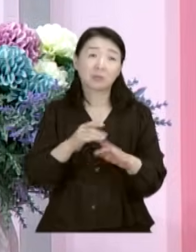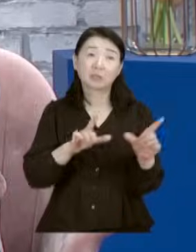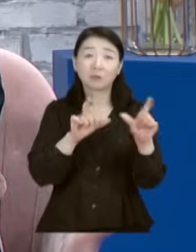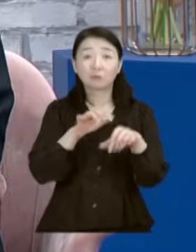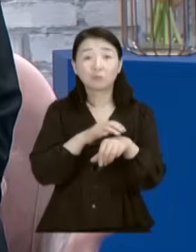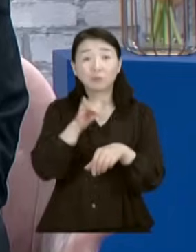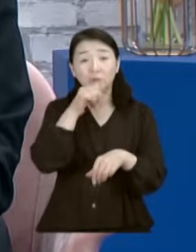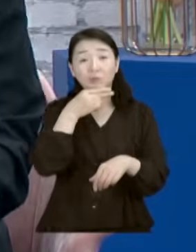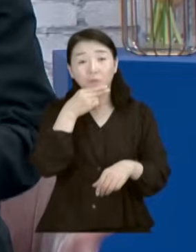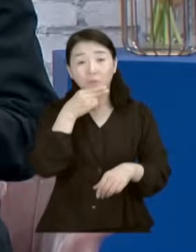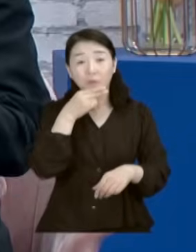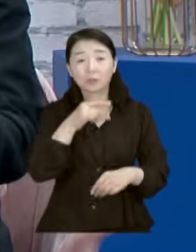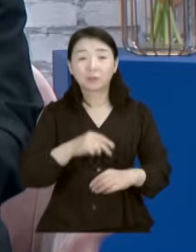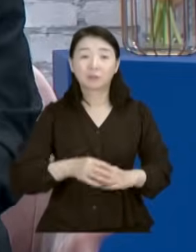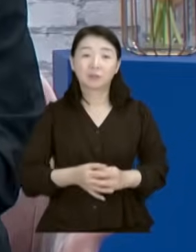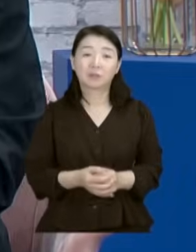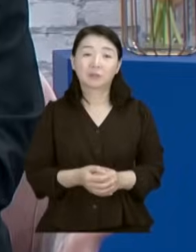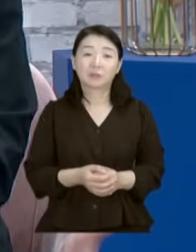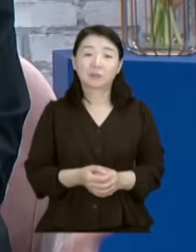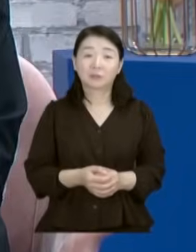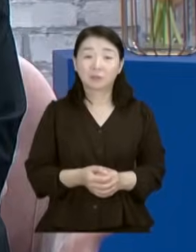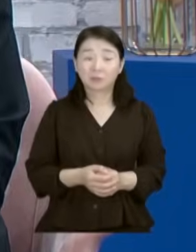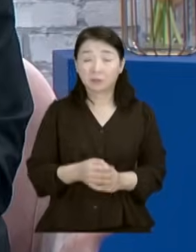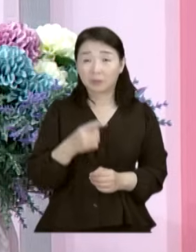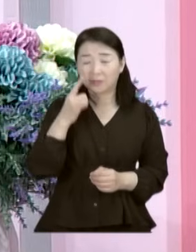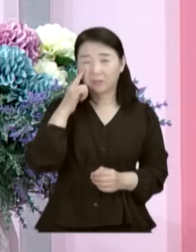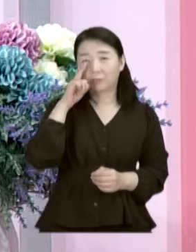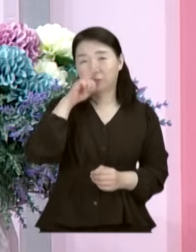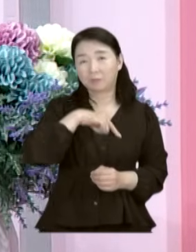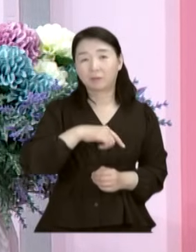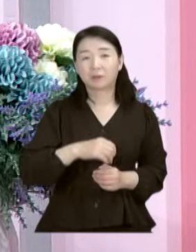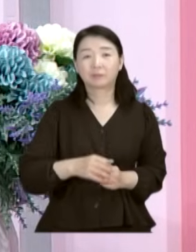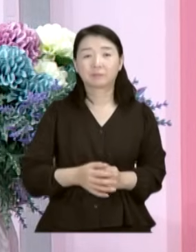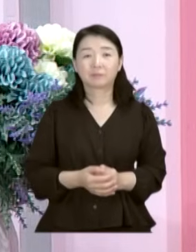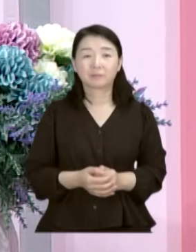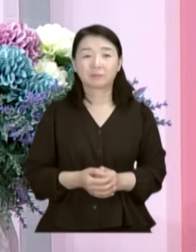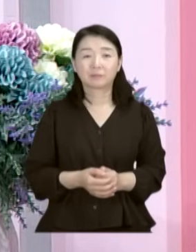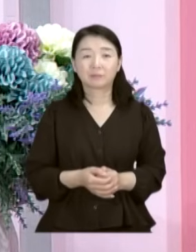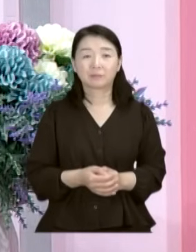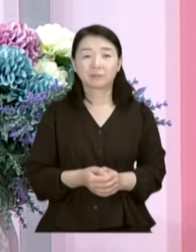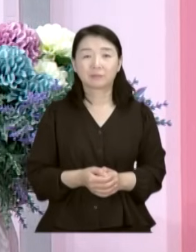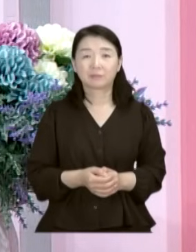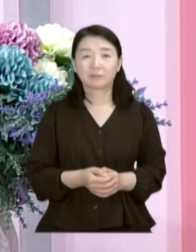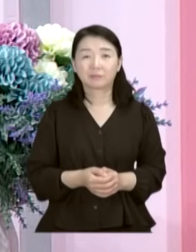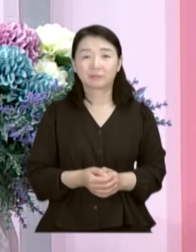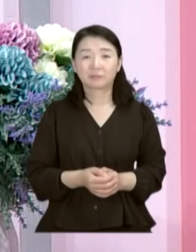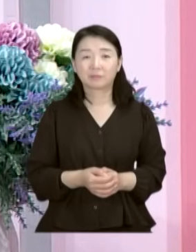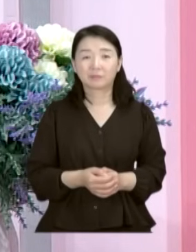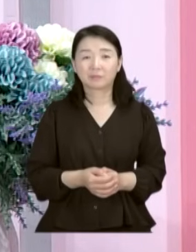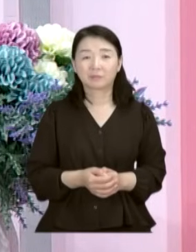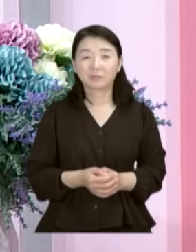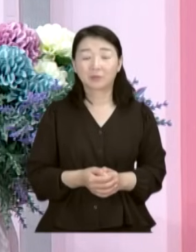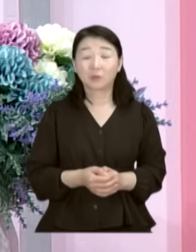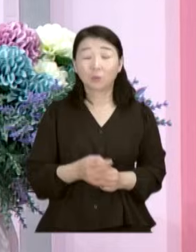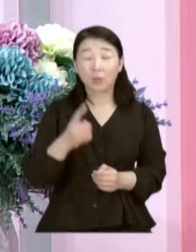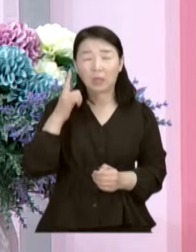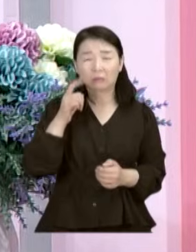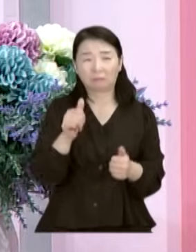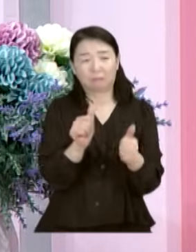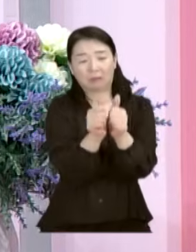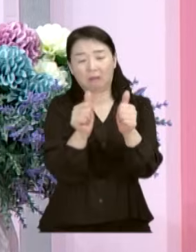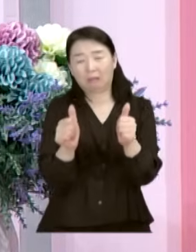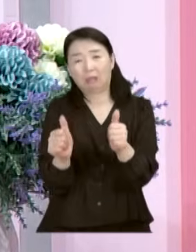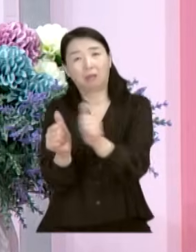너무 감사했어요 그러면 생활에 불편함이 있어요 시력이 좀 안 좋아졌고 안 좋아져요 안 좋아졌고 또